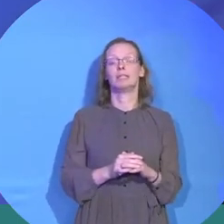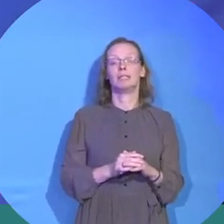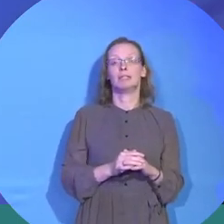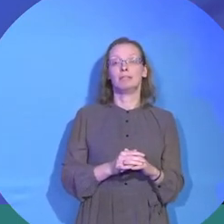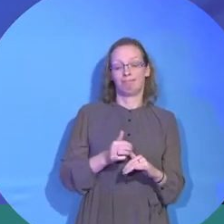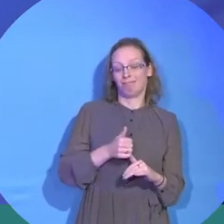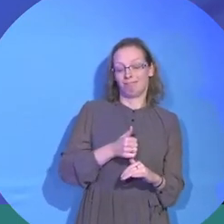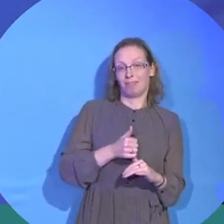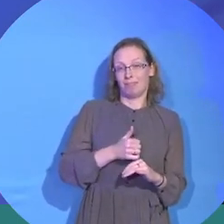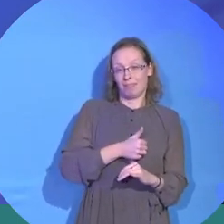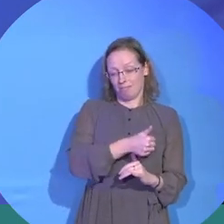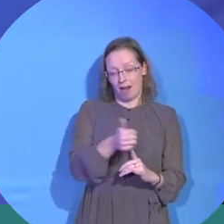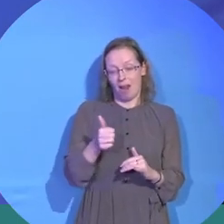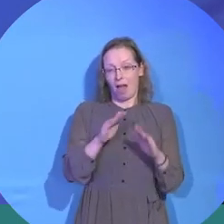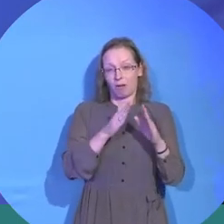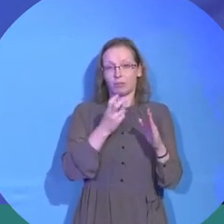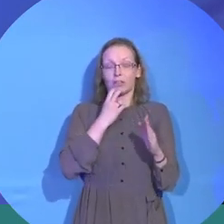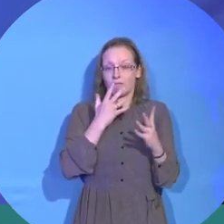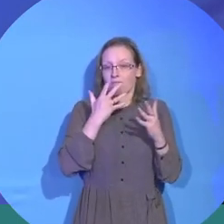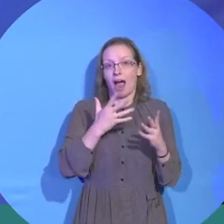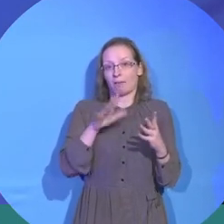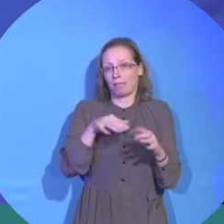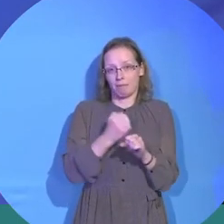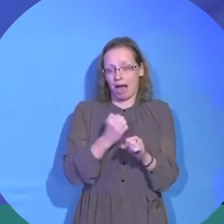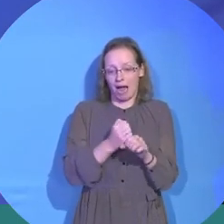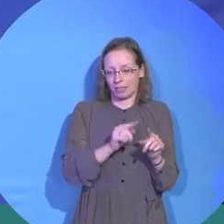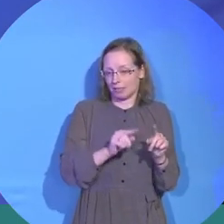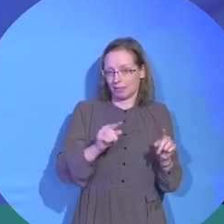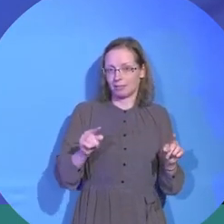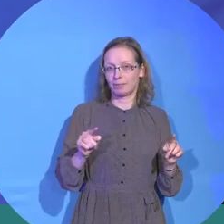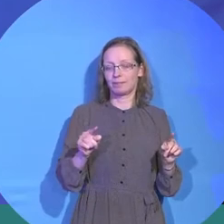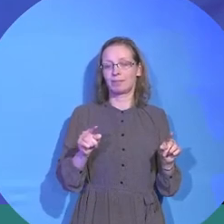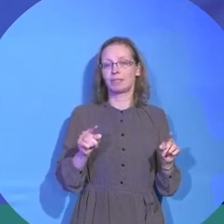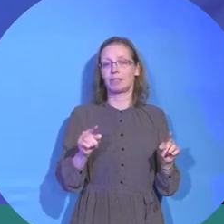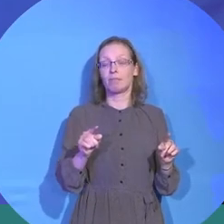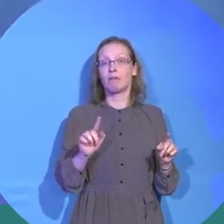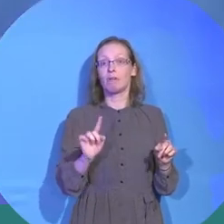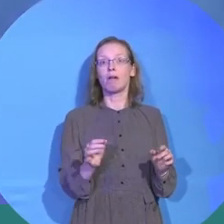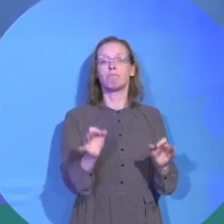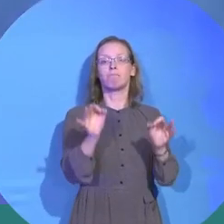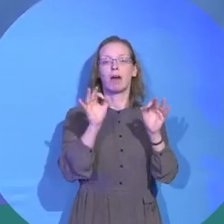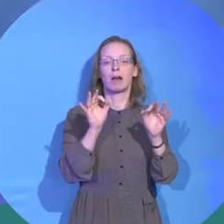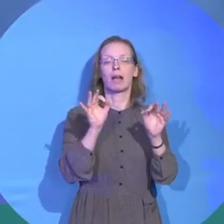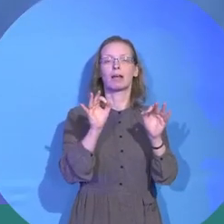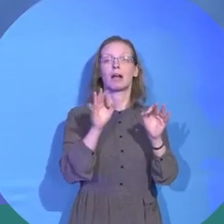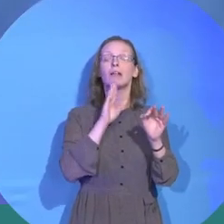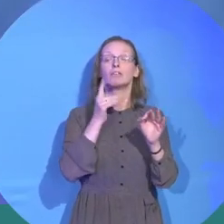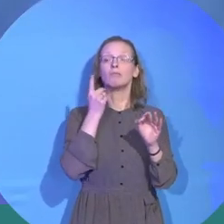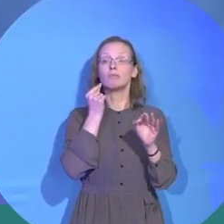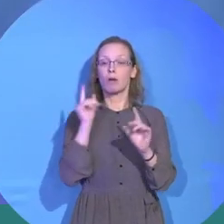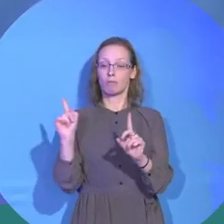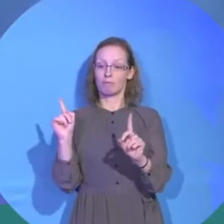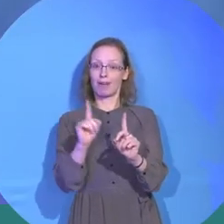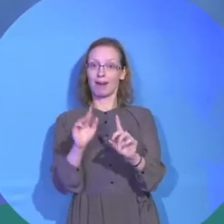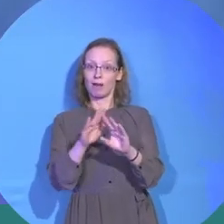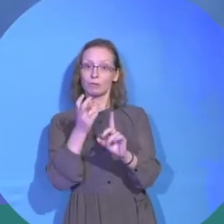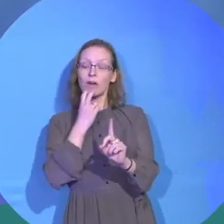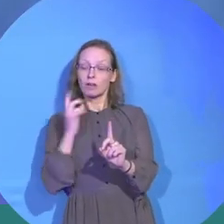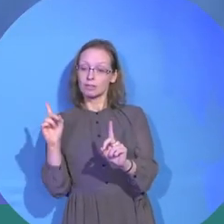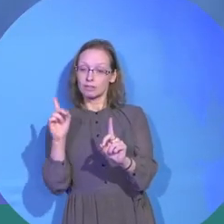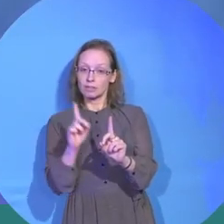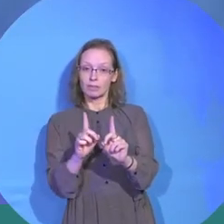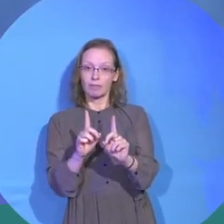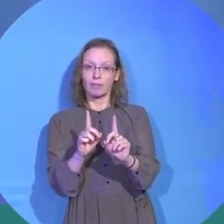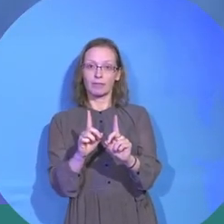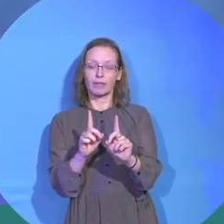vaak mee te maken. Maar het is gewoon vooral heel belangrijk als een vrouw bij een huisarts komt, dat ze die breedte aan